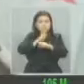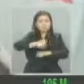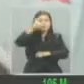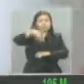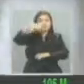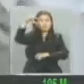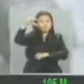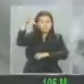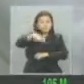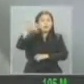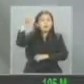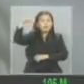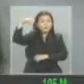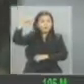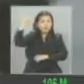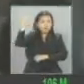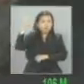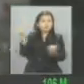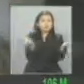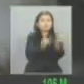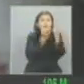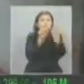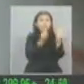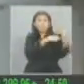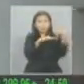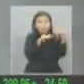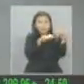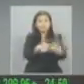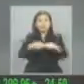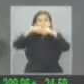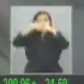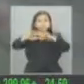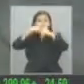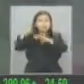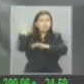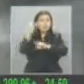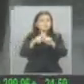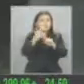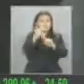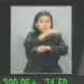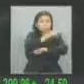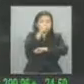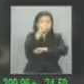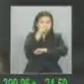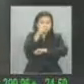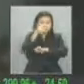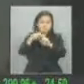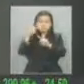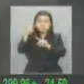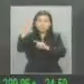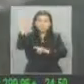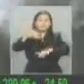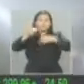รกนับตั้งแต่เกิดแผ่นดินไหวและคลื่นสึนามิเมื่อวันที่11มีนาคมที่ผ่านมาหลังได้รับอนุมัติจากรัฐบาลเมื่อว